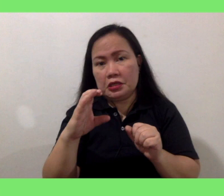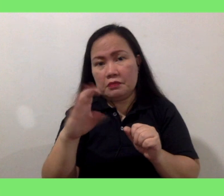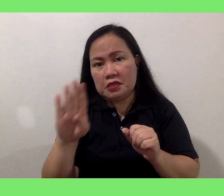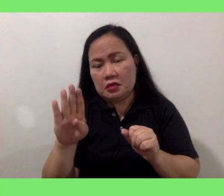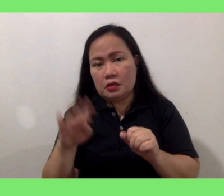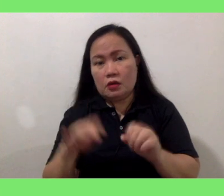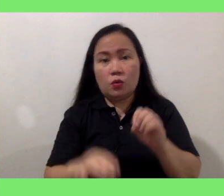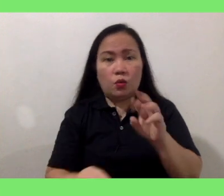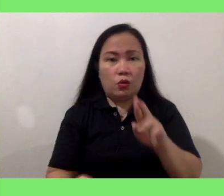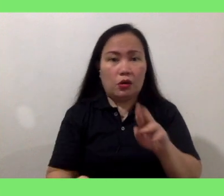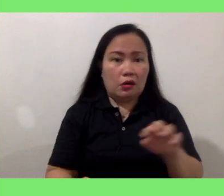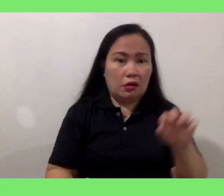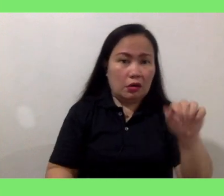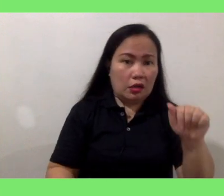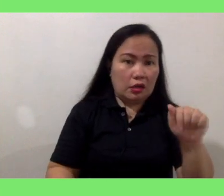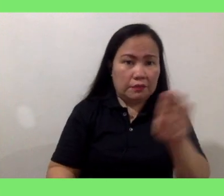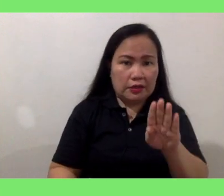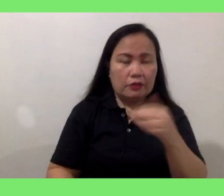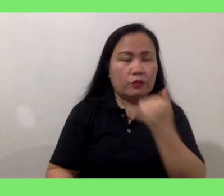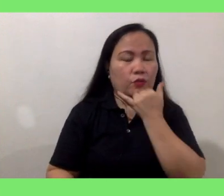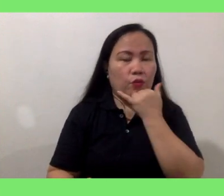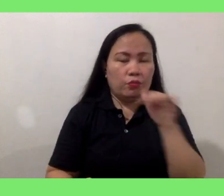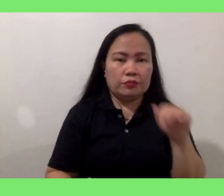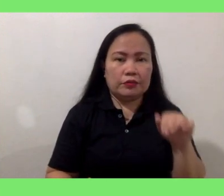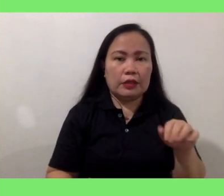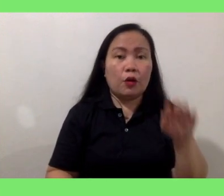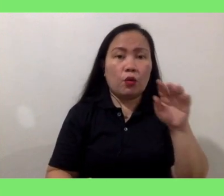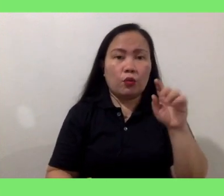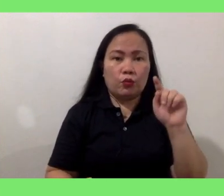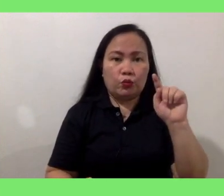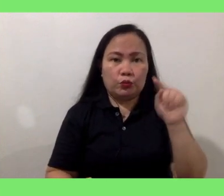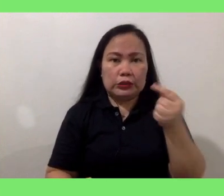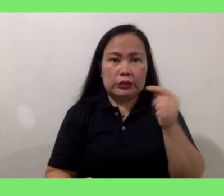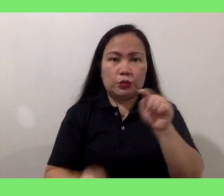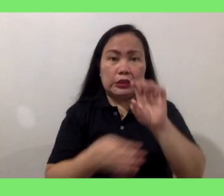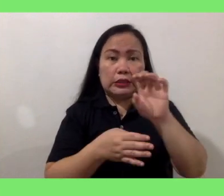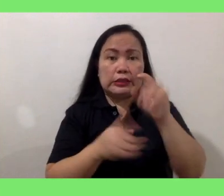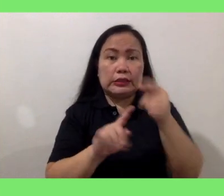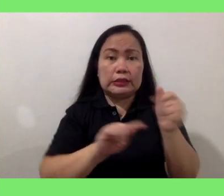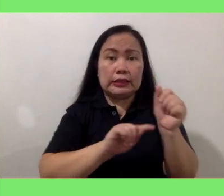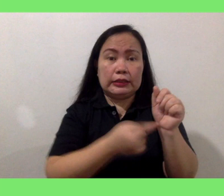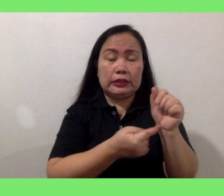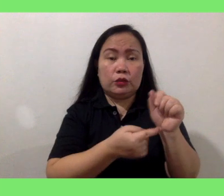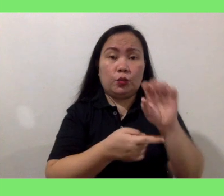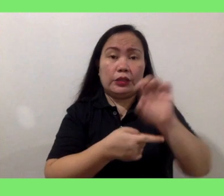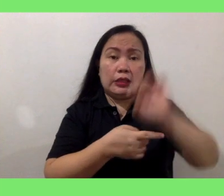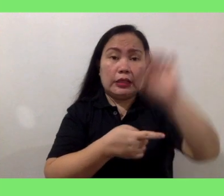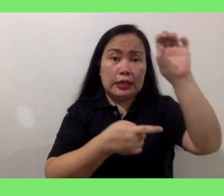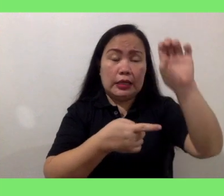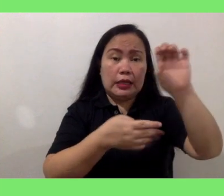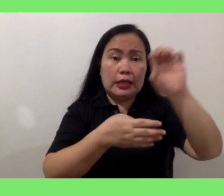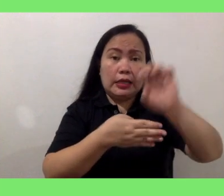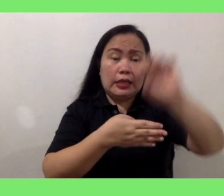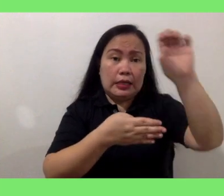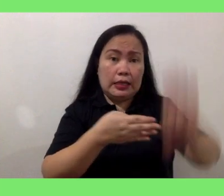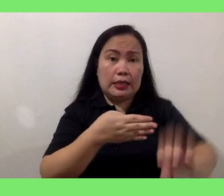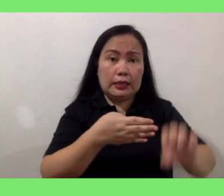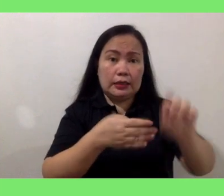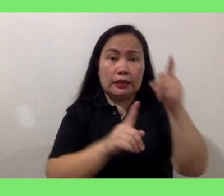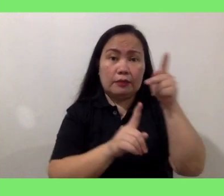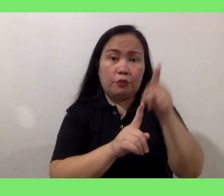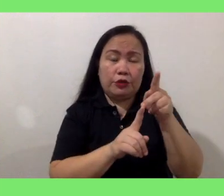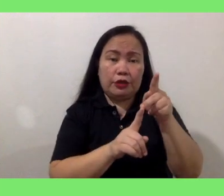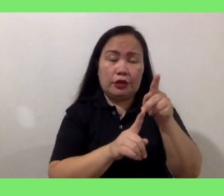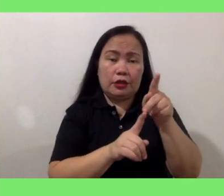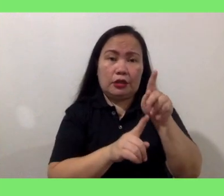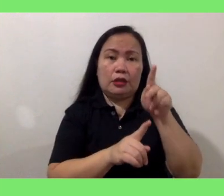natin, kapag ray, dapat laging nauuna si endpoint. So, kung CB ang ilalagay mo dito, ibig sabihin, yung endpoint nito ay